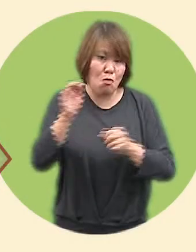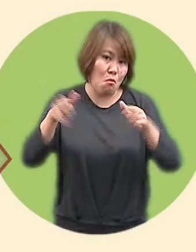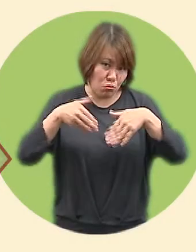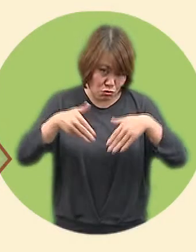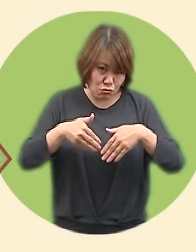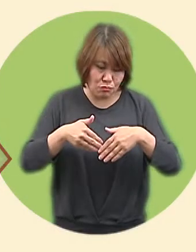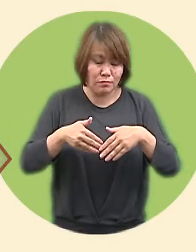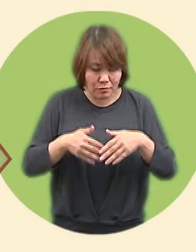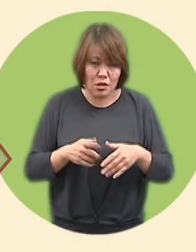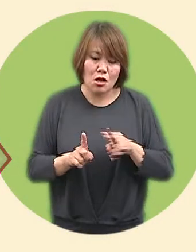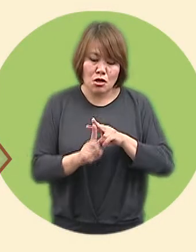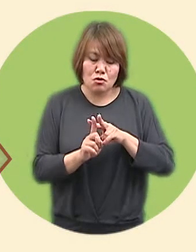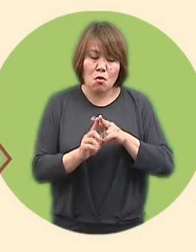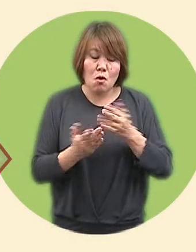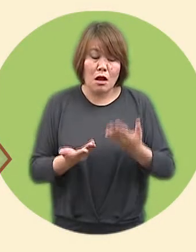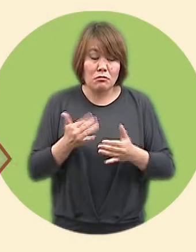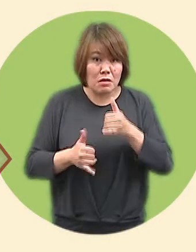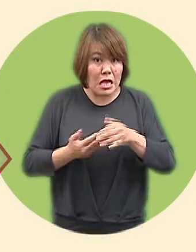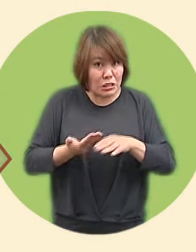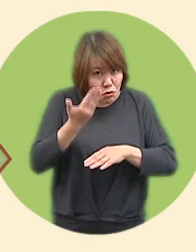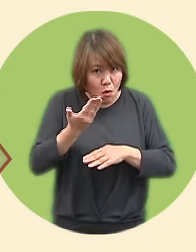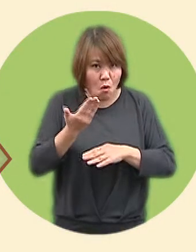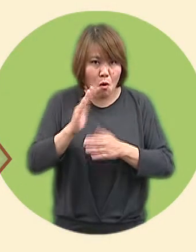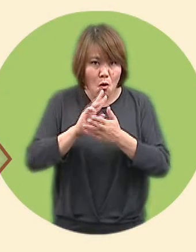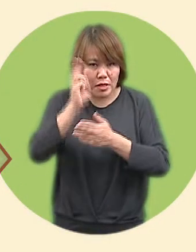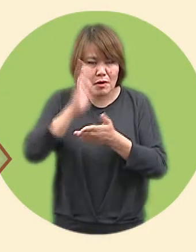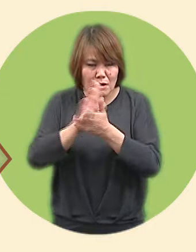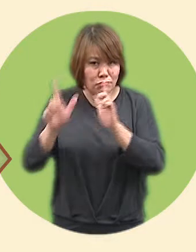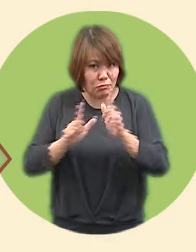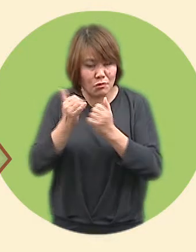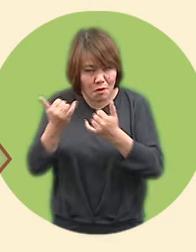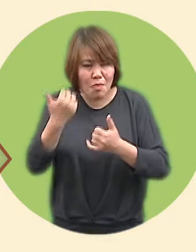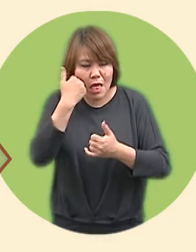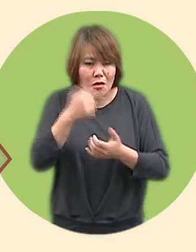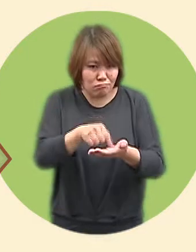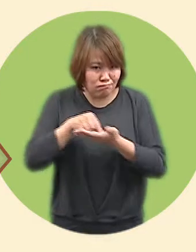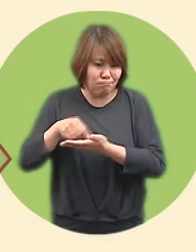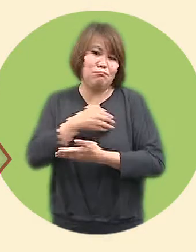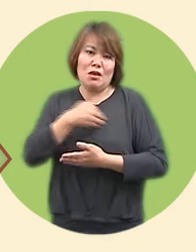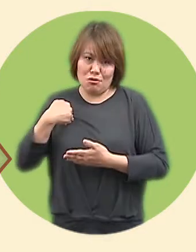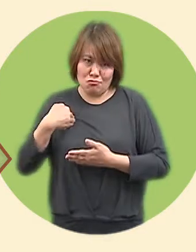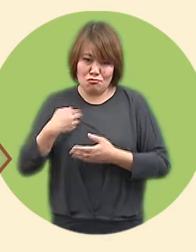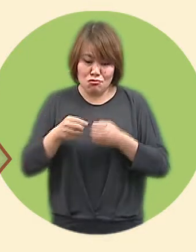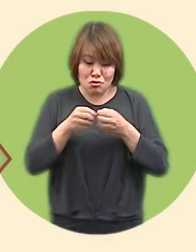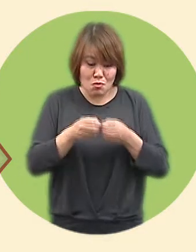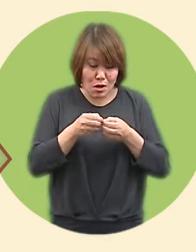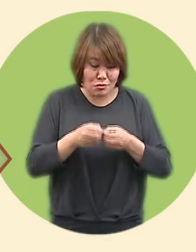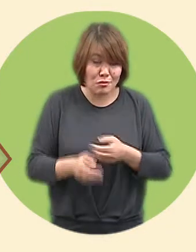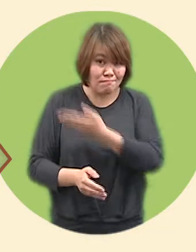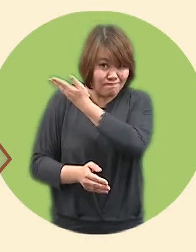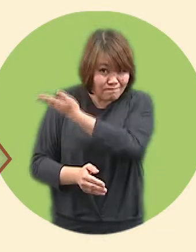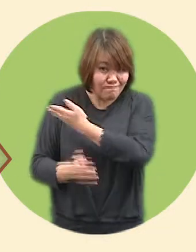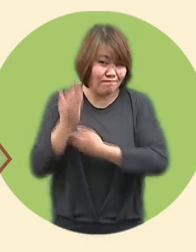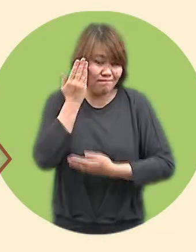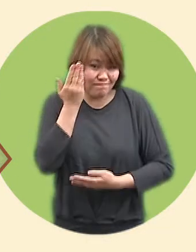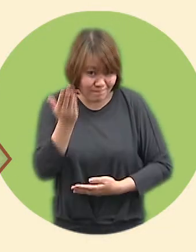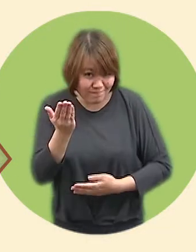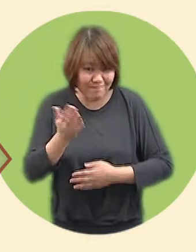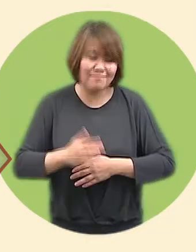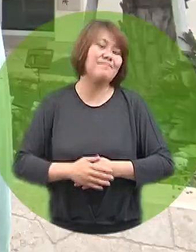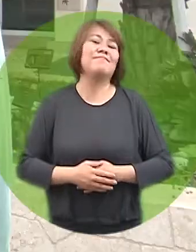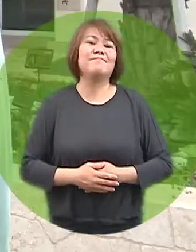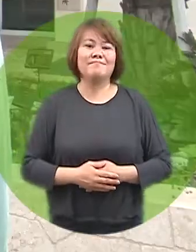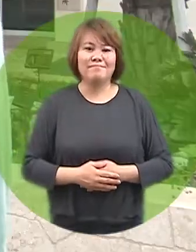学生以上で県内在住の方であればどなたでもご応募いただけますので、詳しくはご覧の番号までお問い合わせください